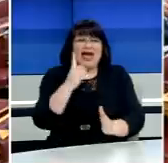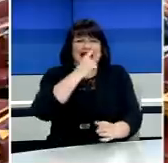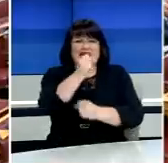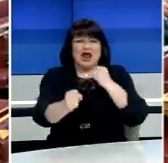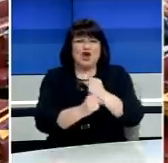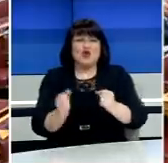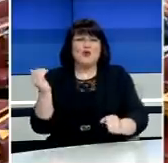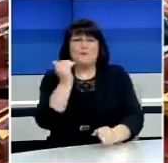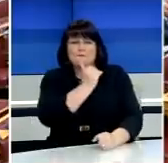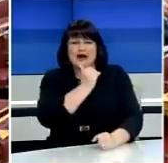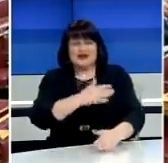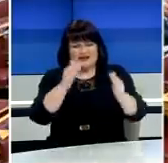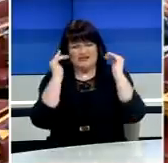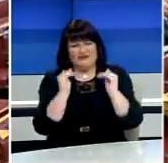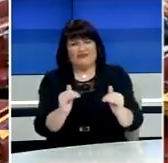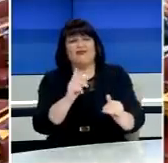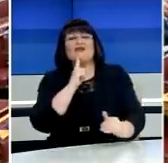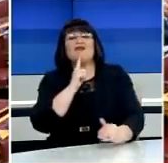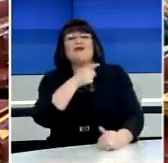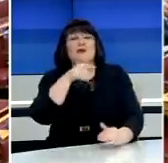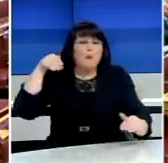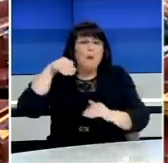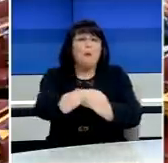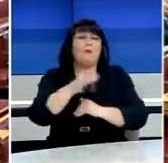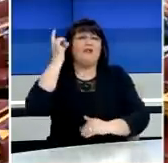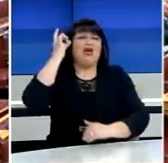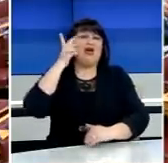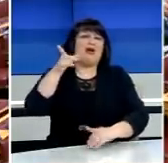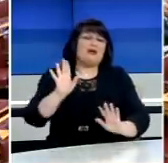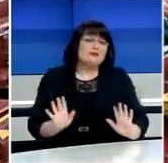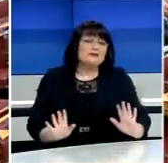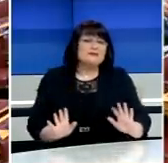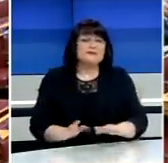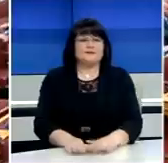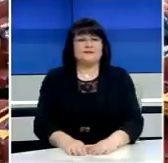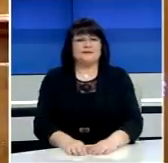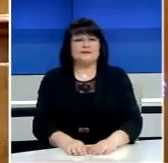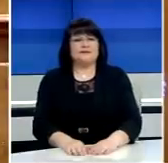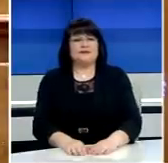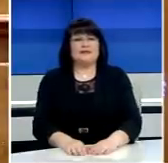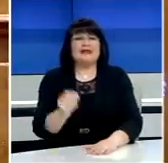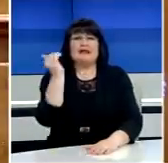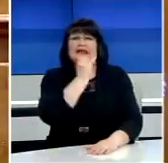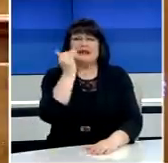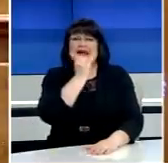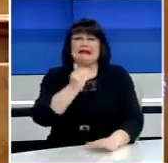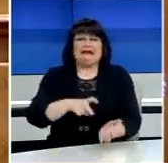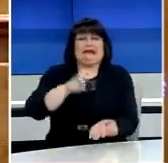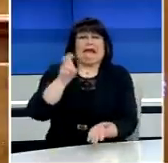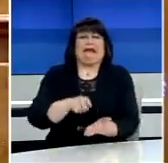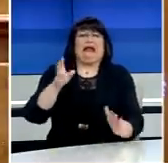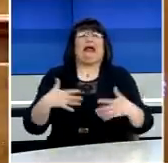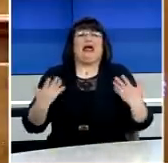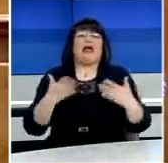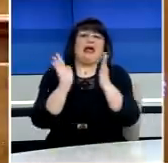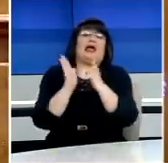χρόνο έφερε τα ίδια αποτελέσματα που θέλατε κι εσείς. Ύφεση. Και μέσα σε πολύ λιγότερο χρόνο όλοι αυτοί που πανηγυρίζανε,